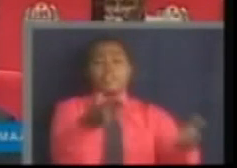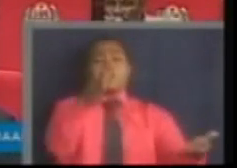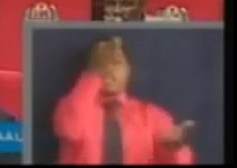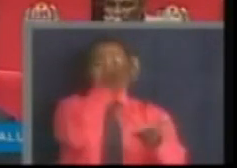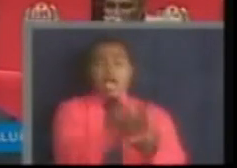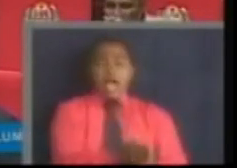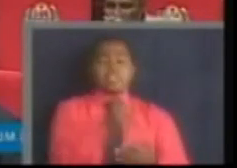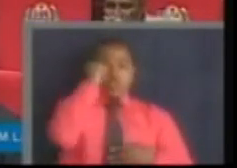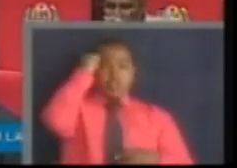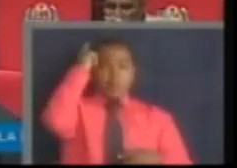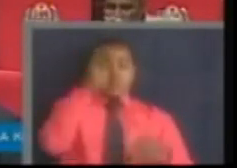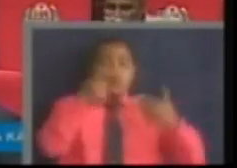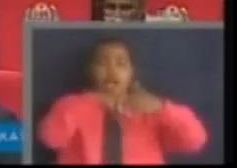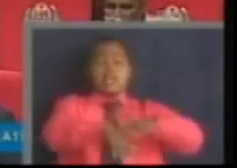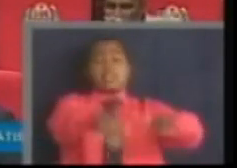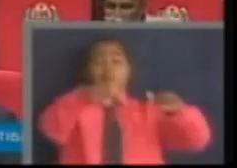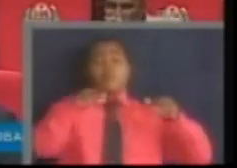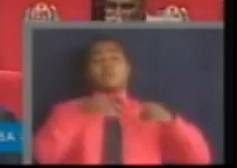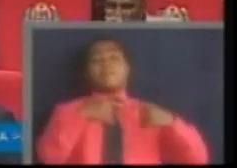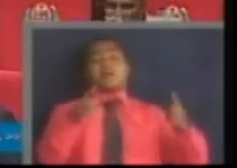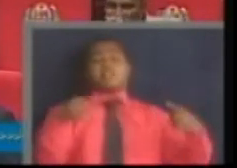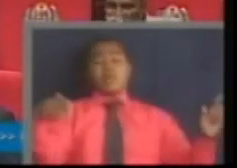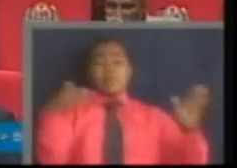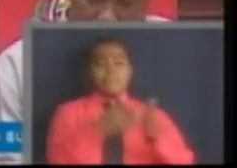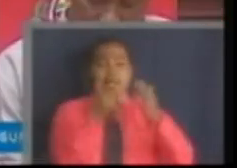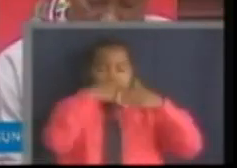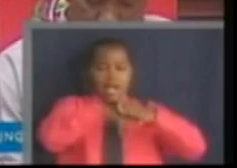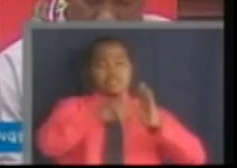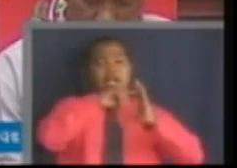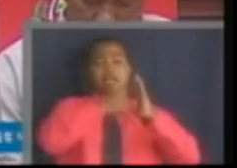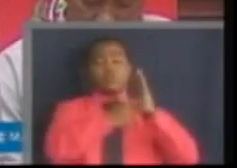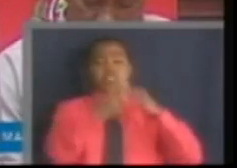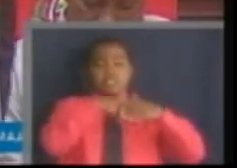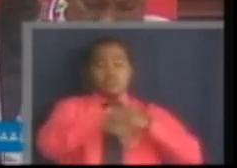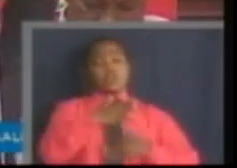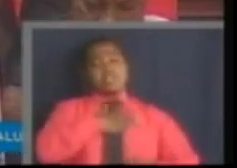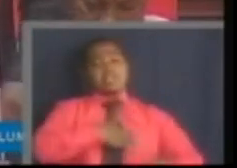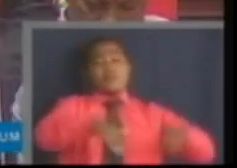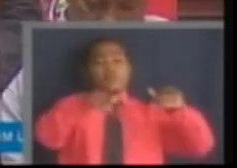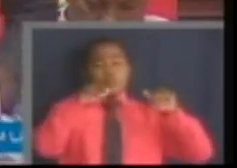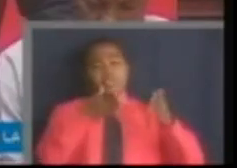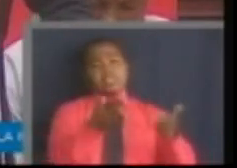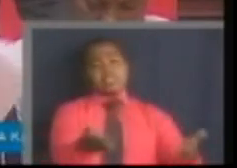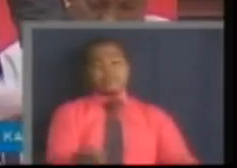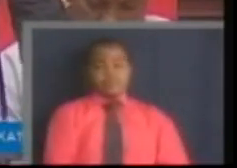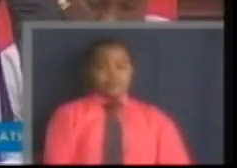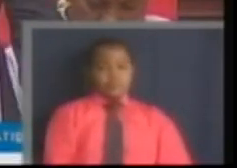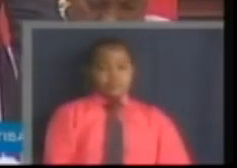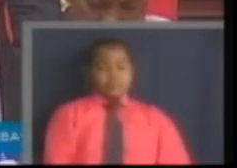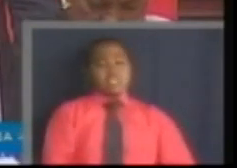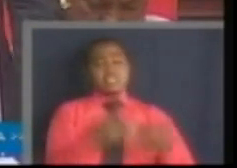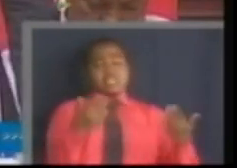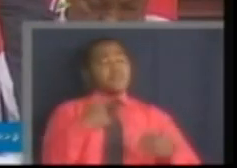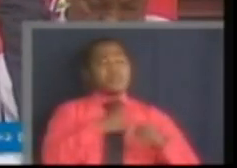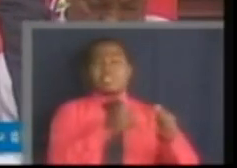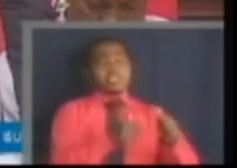inatambuliwa katika mabunge mbalimbali kiwemo katika kanuni zetu za bunge hili maalum. Kwa mheshimiwa mwenyekiti, sitegemei